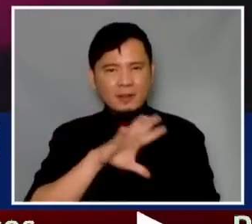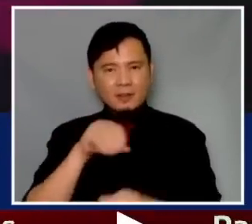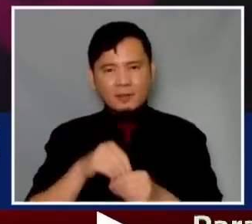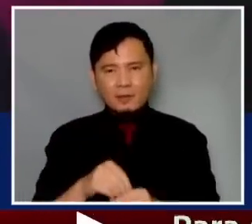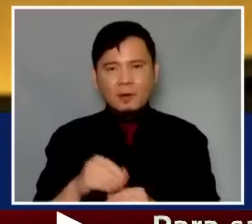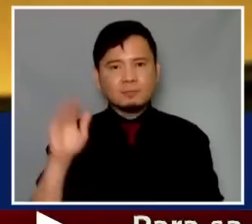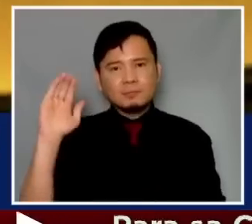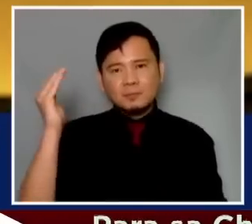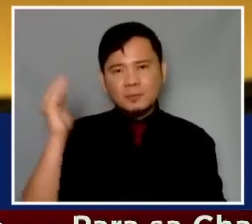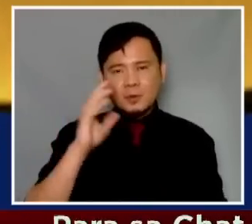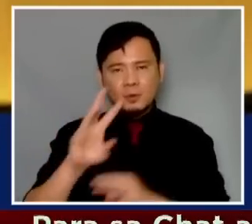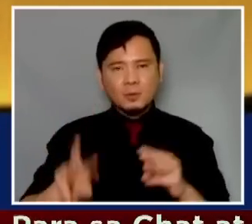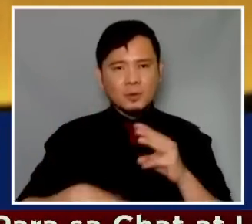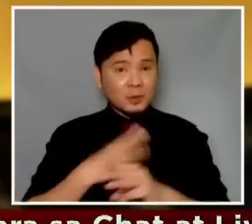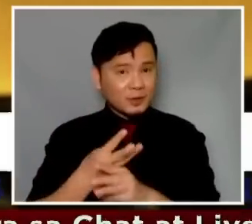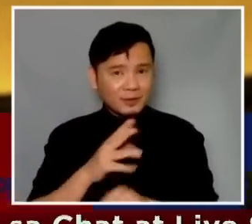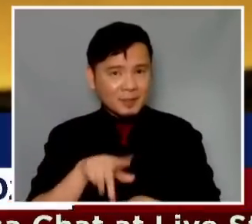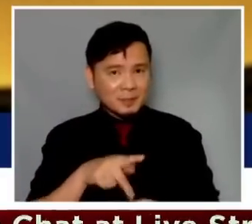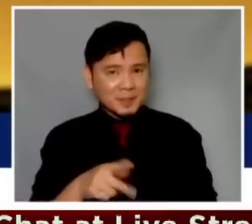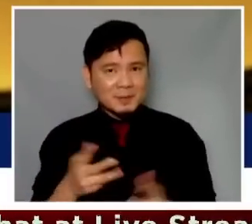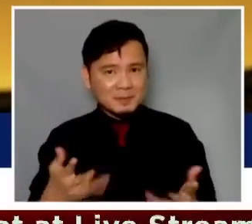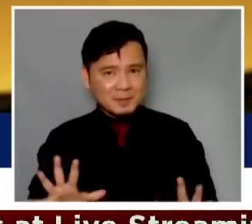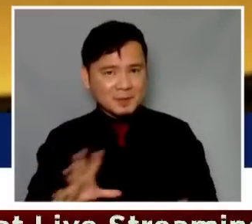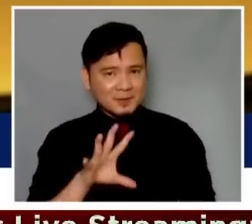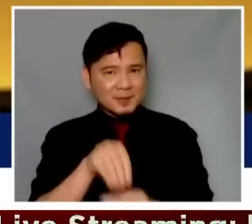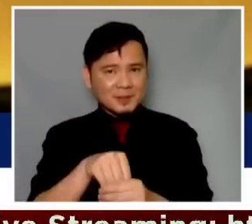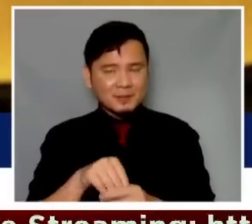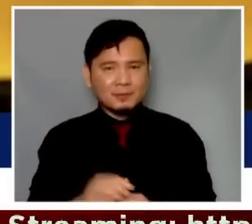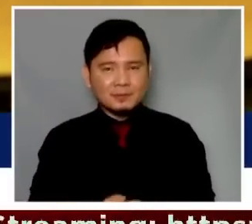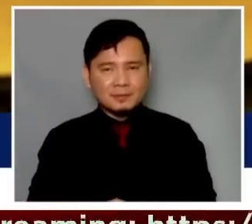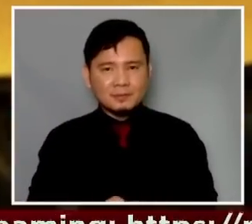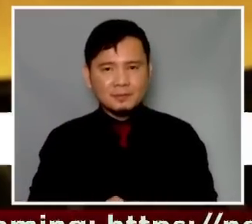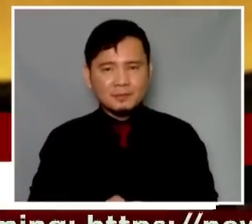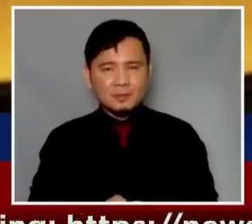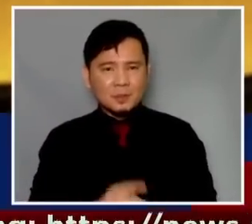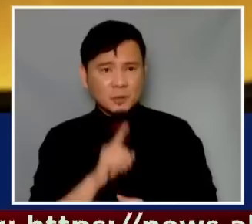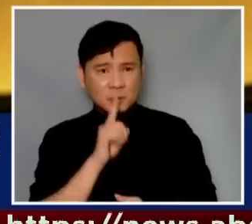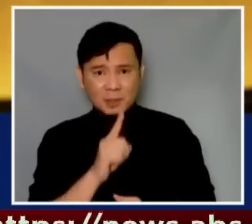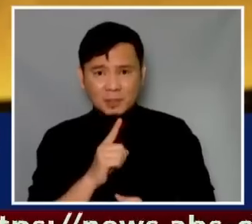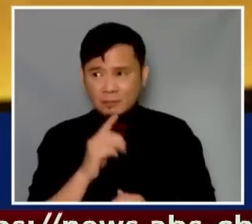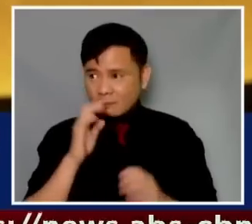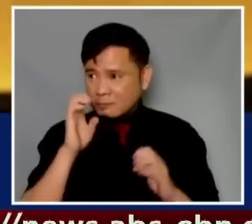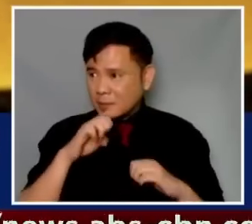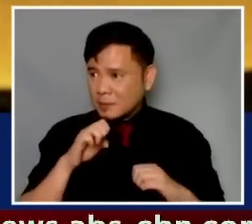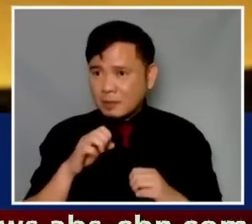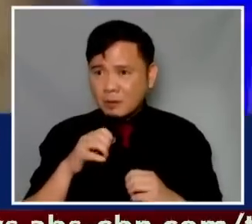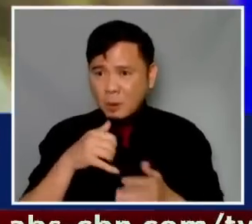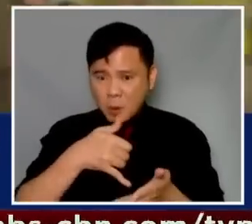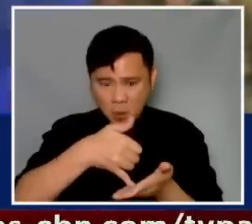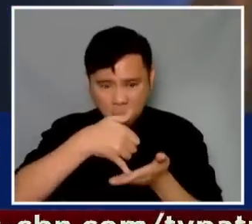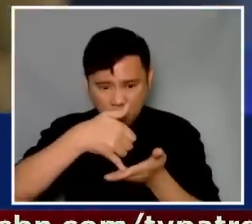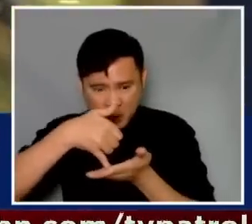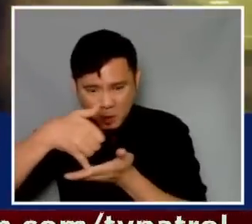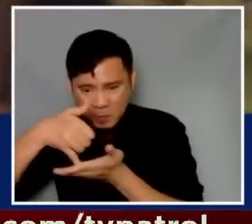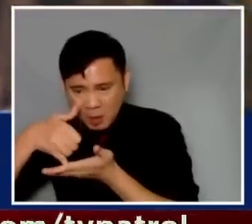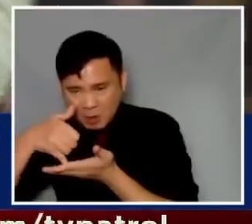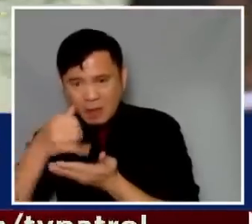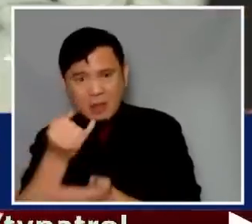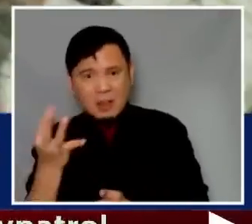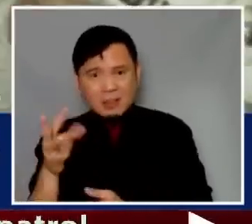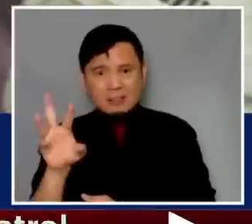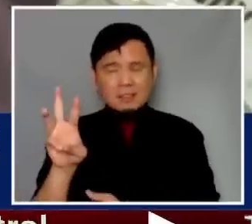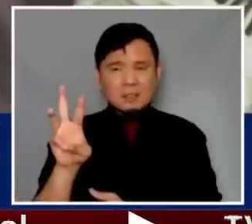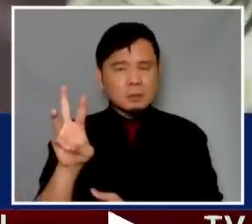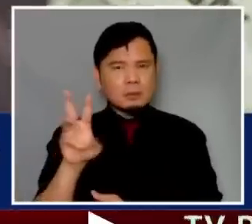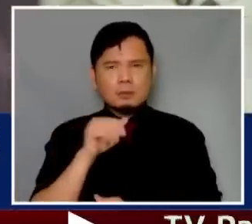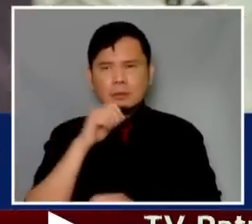Philippines. I didn't expect to win 6 awards. Oh my gosh, I have nothing but gratitude in my heart. But overall, I'm very proud of